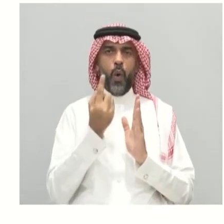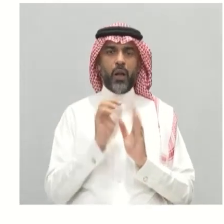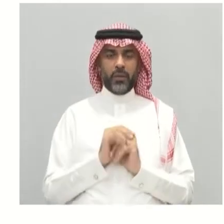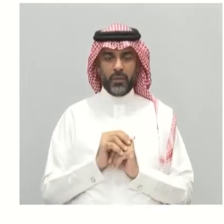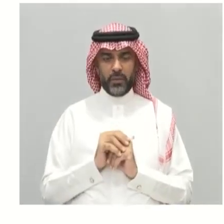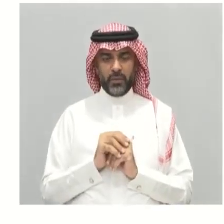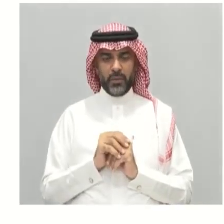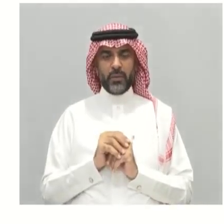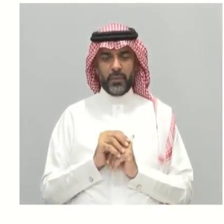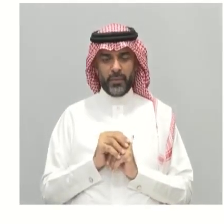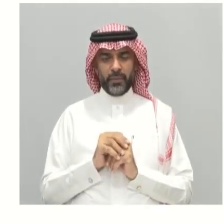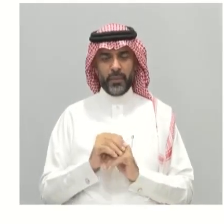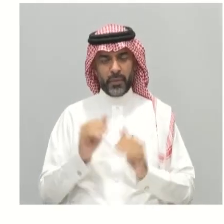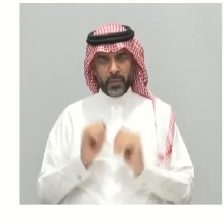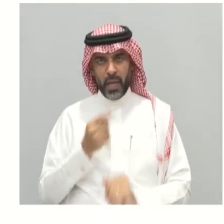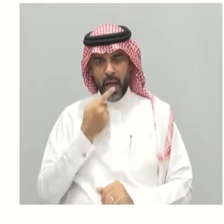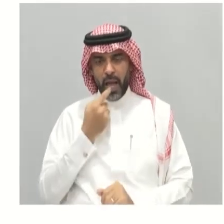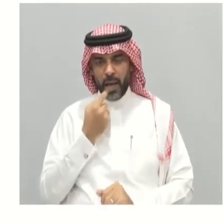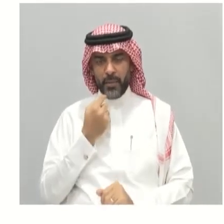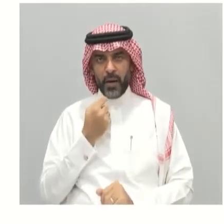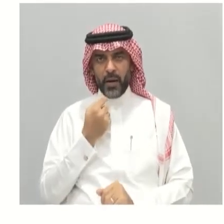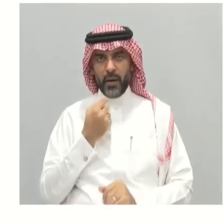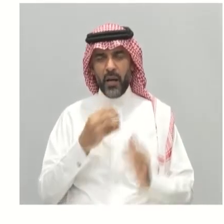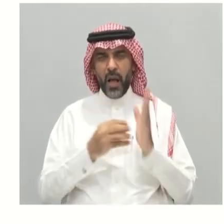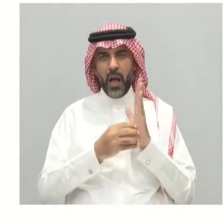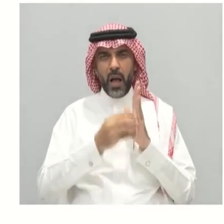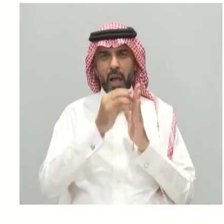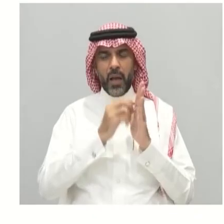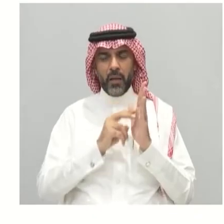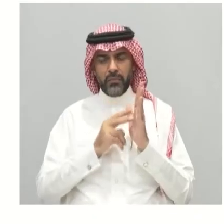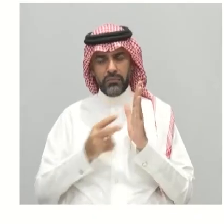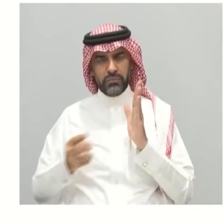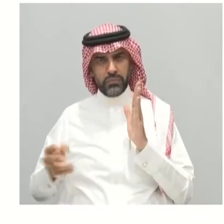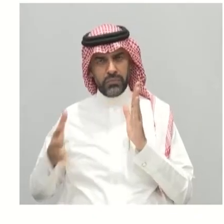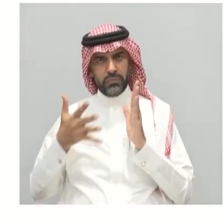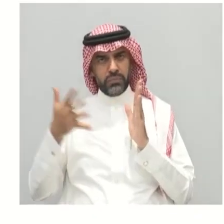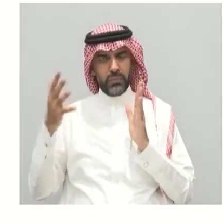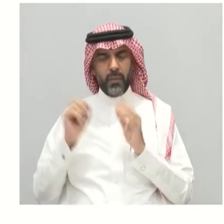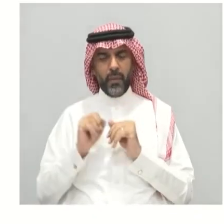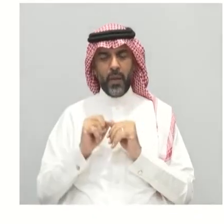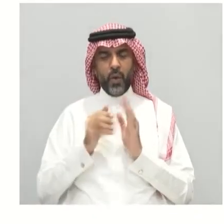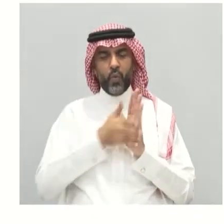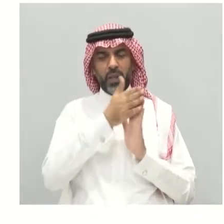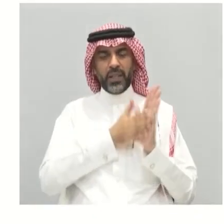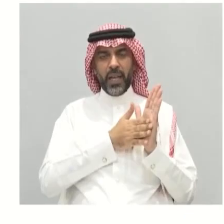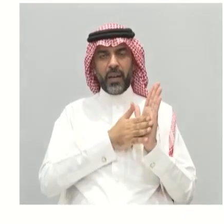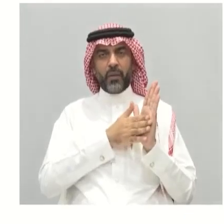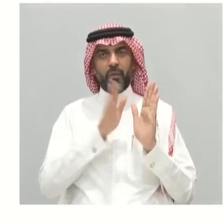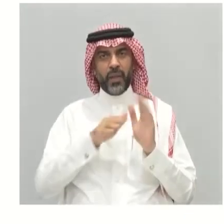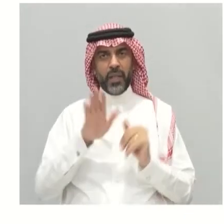ماده السيليلوز وتحتوي على صبغه الكلوروفيل اما الطحالب الحمراء هي عديده الخلايا والجدار الخلوي